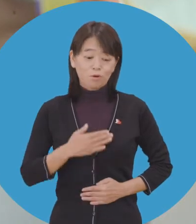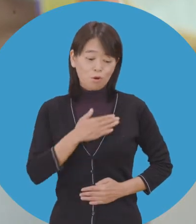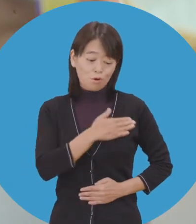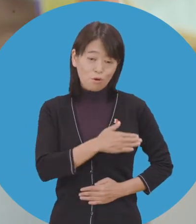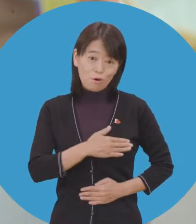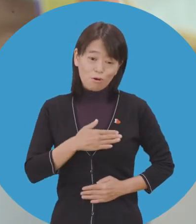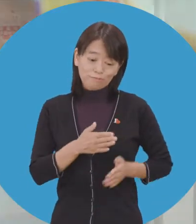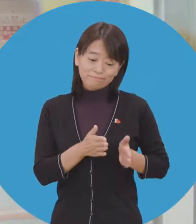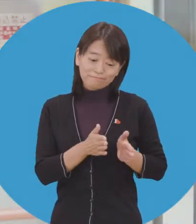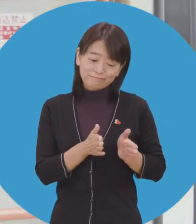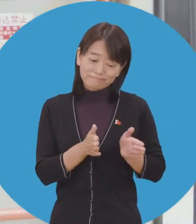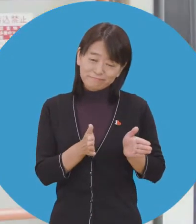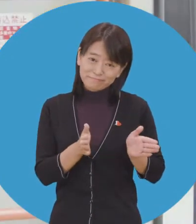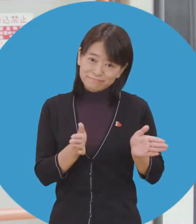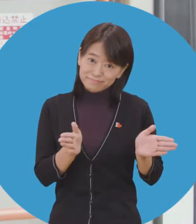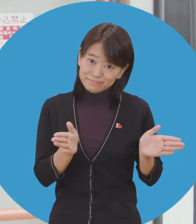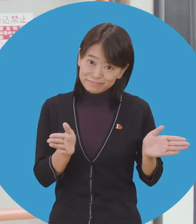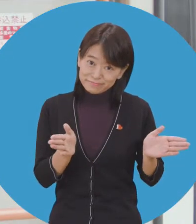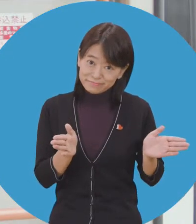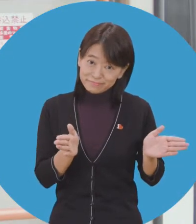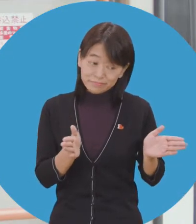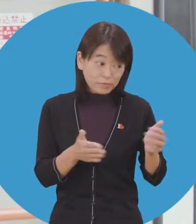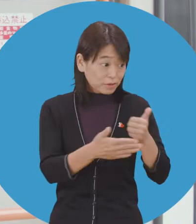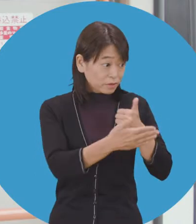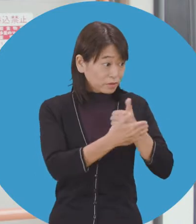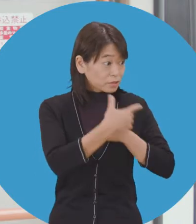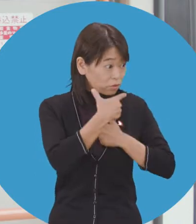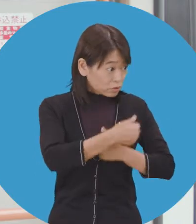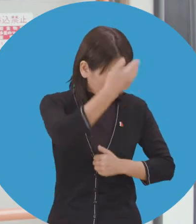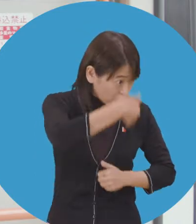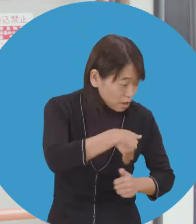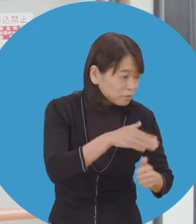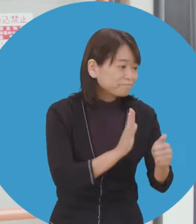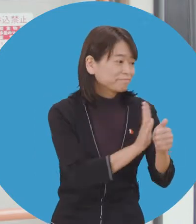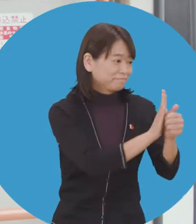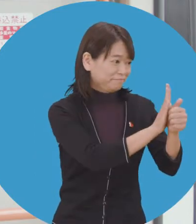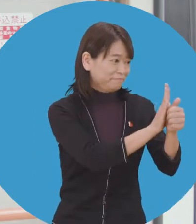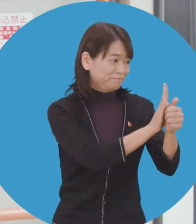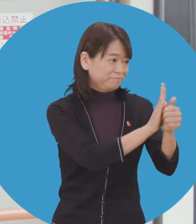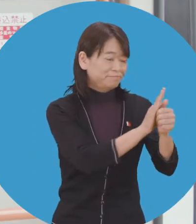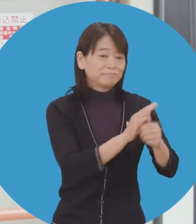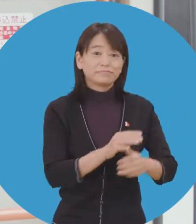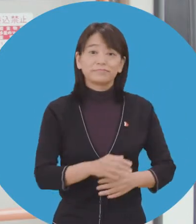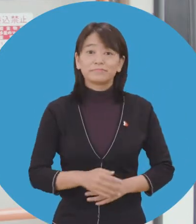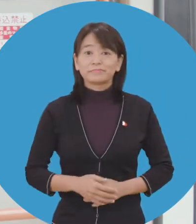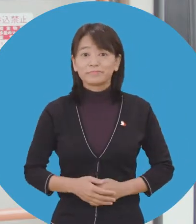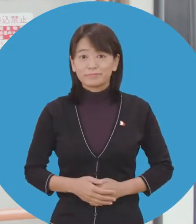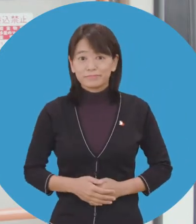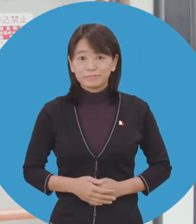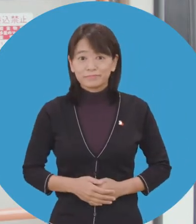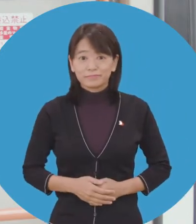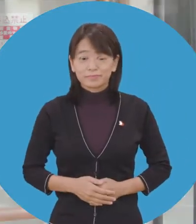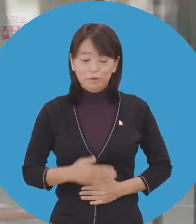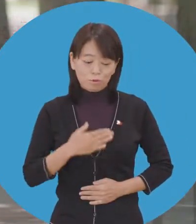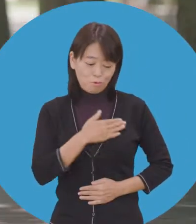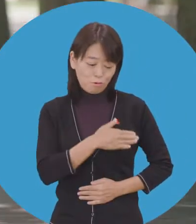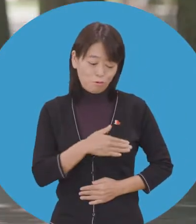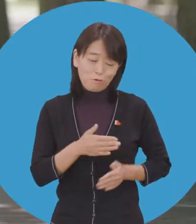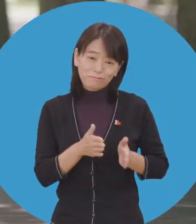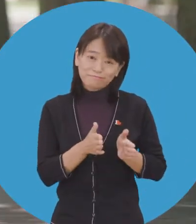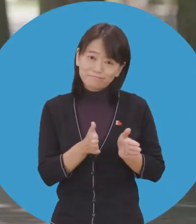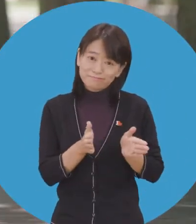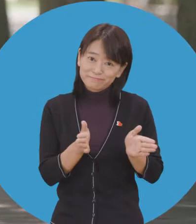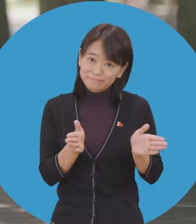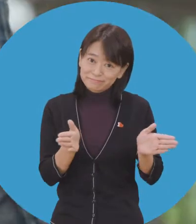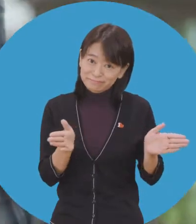心のアンテナを立てると、言葉では伝えにくい SOS に気づく。心のアンテナ